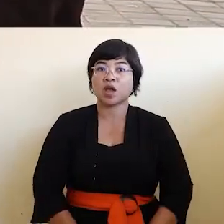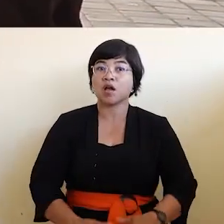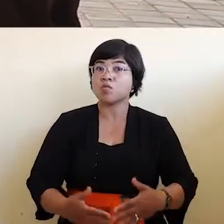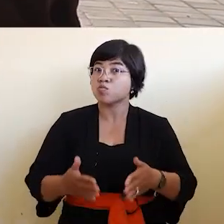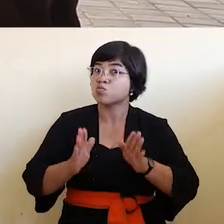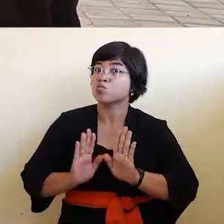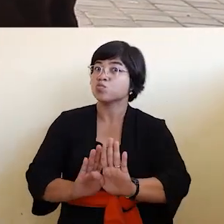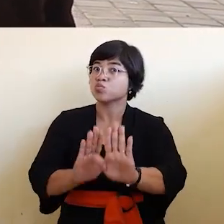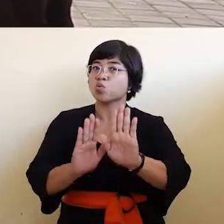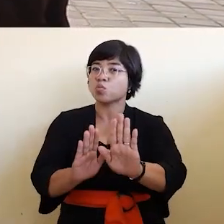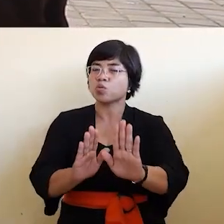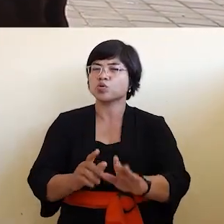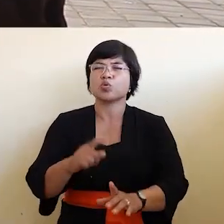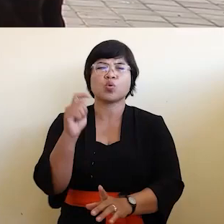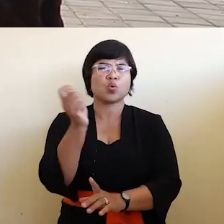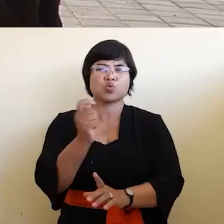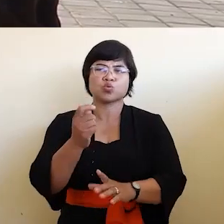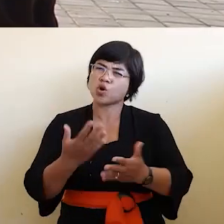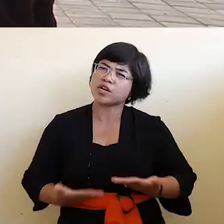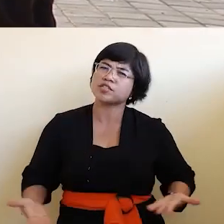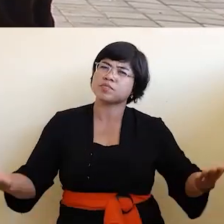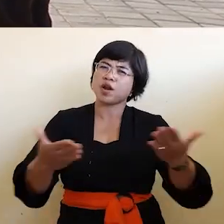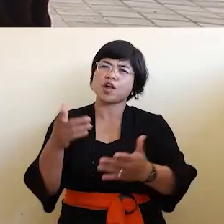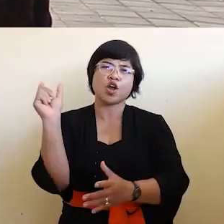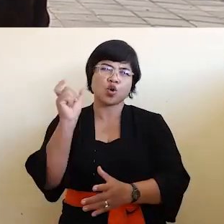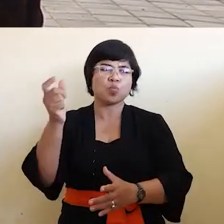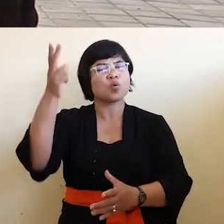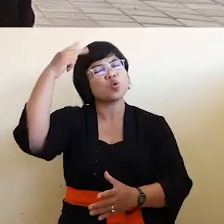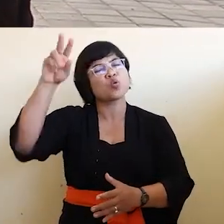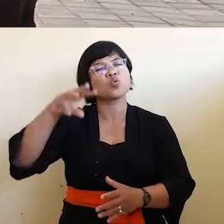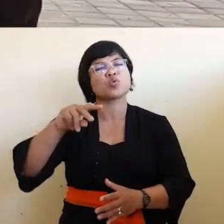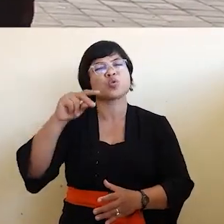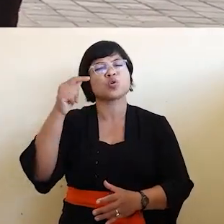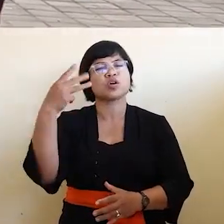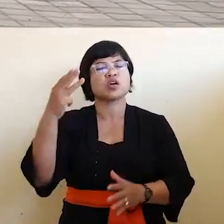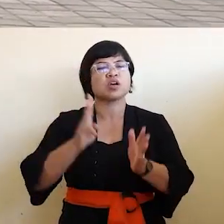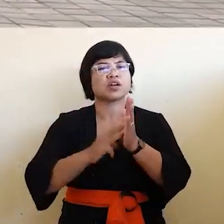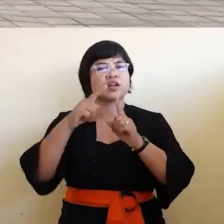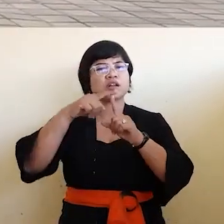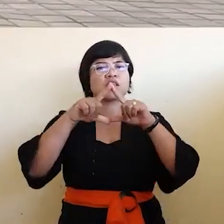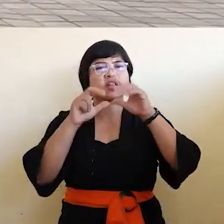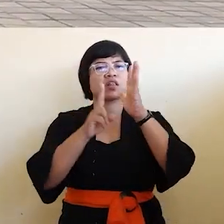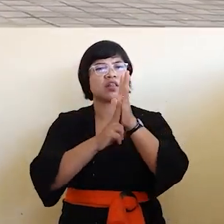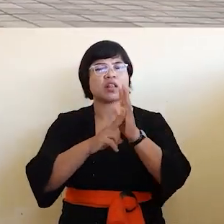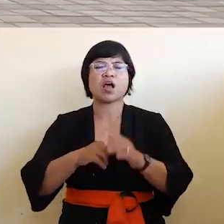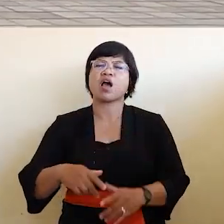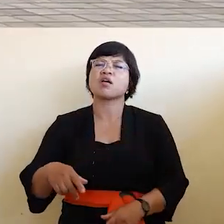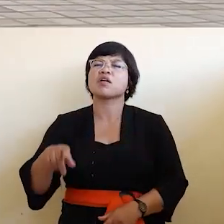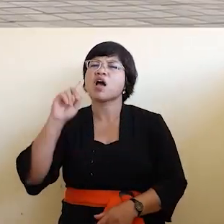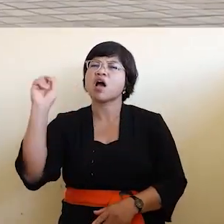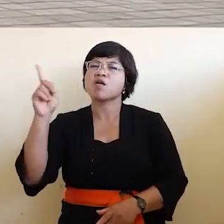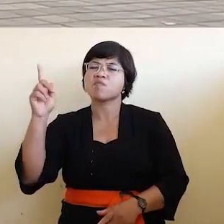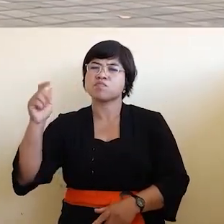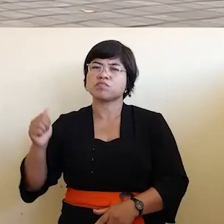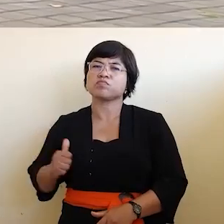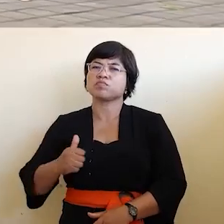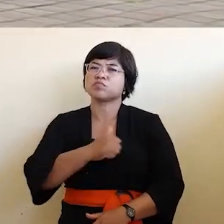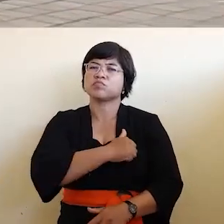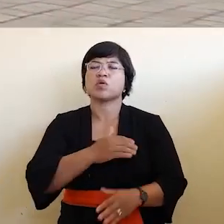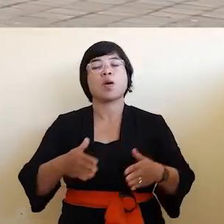Dalam mendukung penyelenggaraan pelayanan publik bagi kelompok rentan, Kantor Kementerian Agama Kabupaten